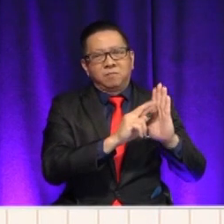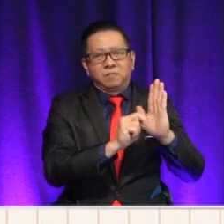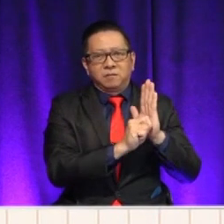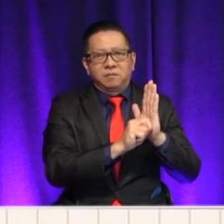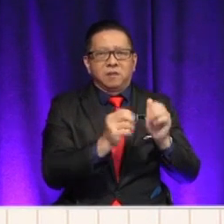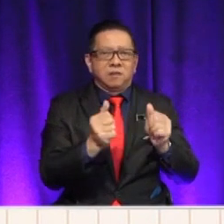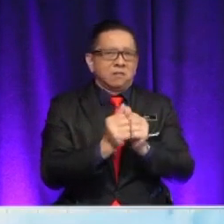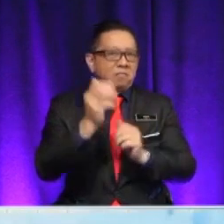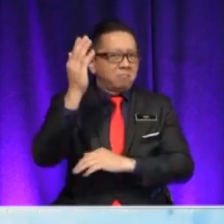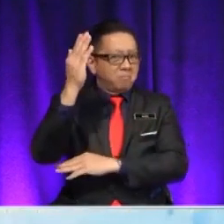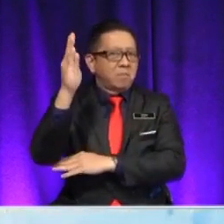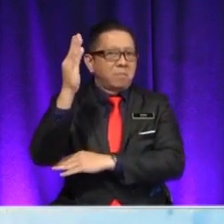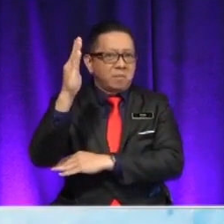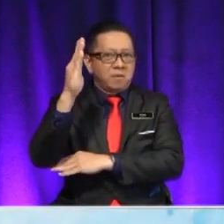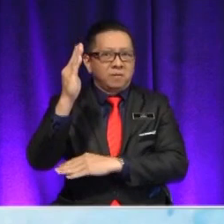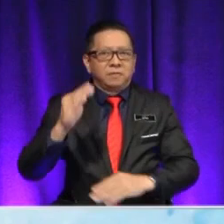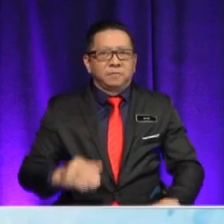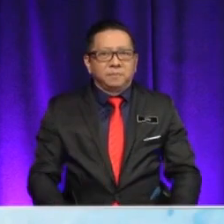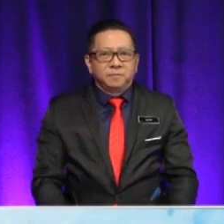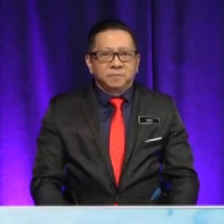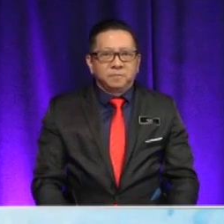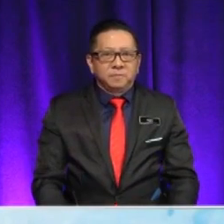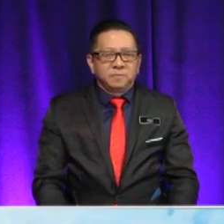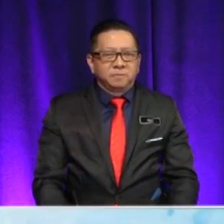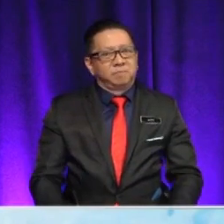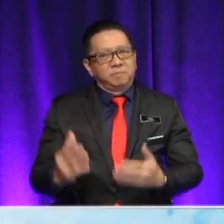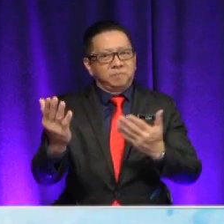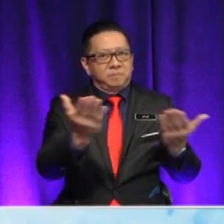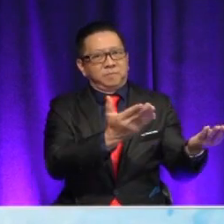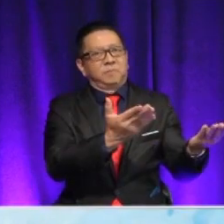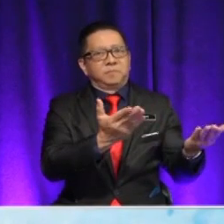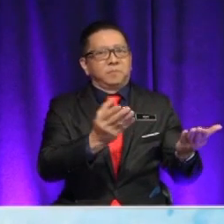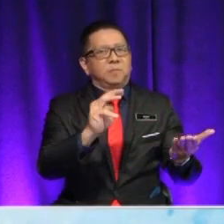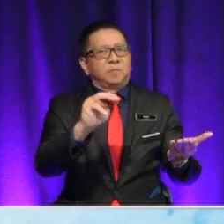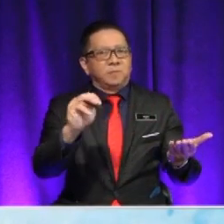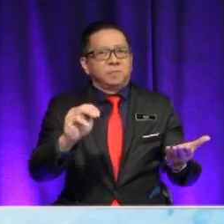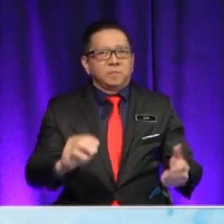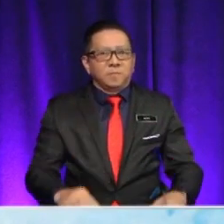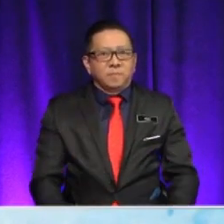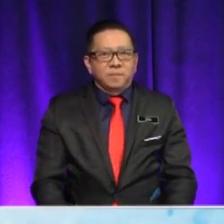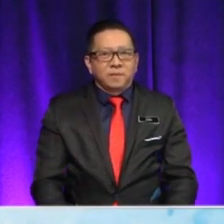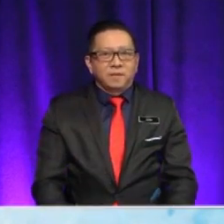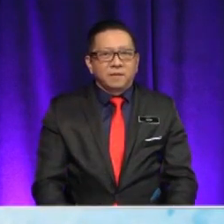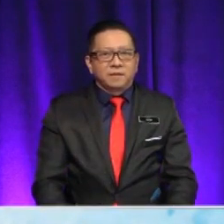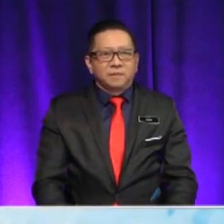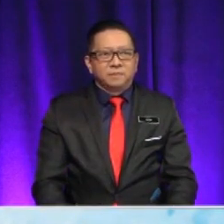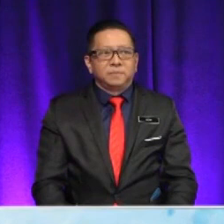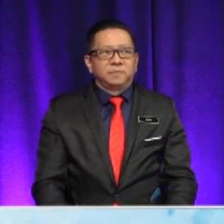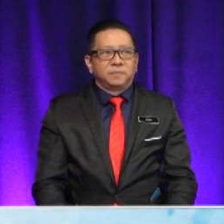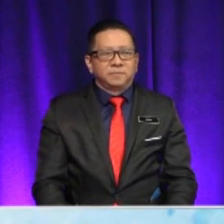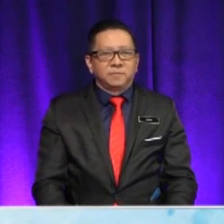dan kaitkan dengan gambar yang Cikgu Farah tunjukkan ni? Silakan. Siapa yang nak ceritakan? Silakan. Hello,